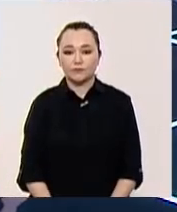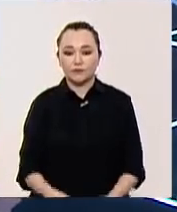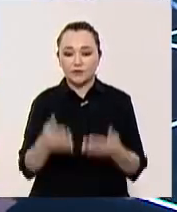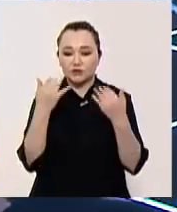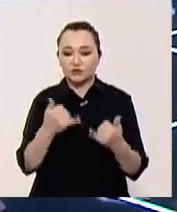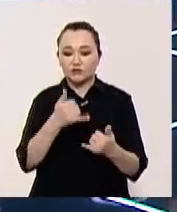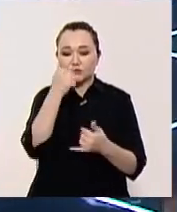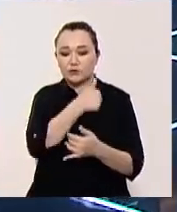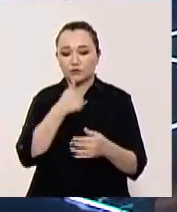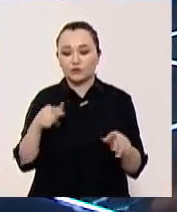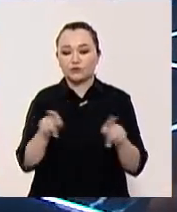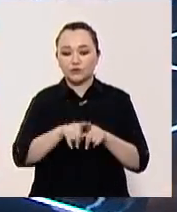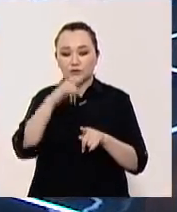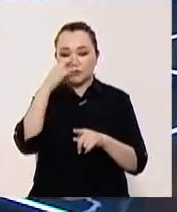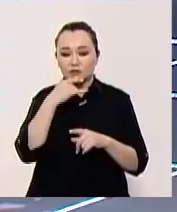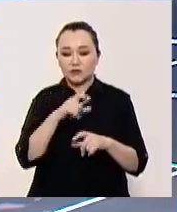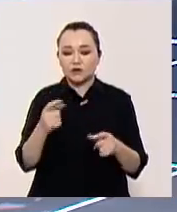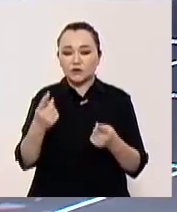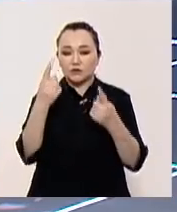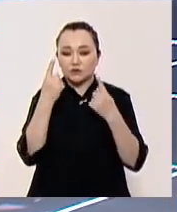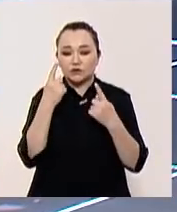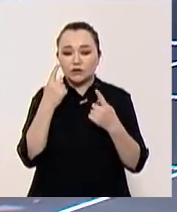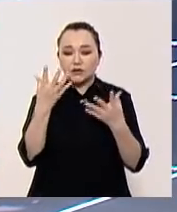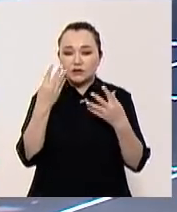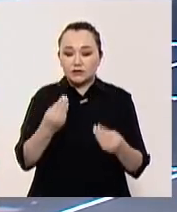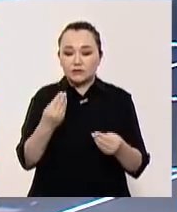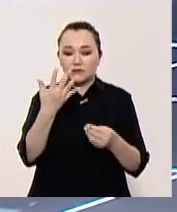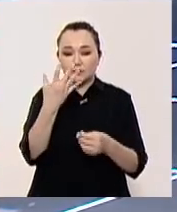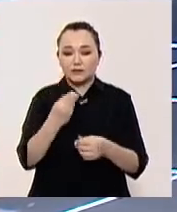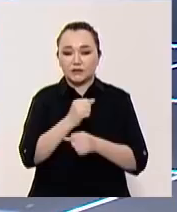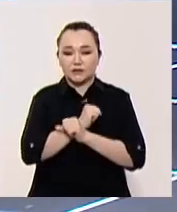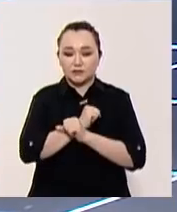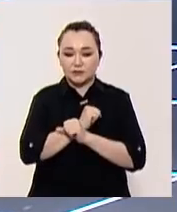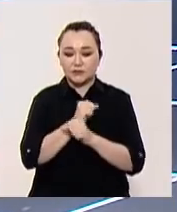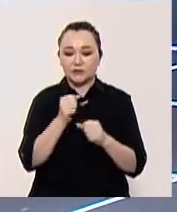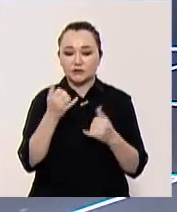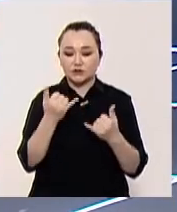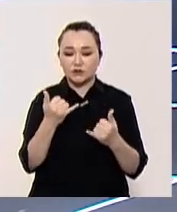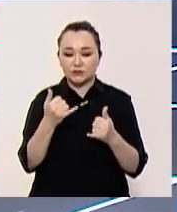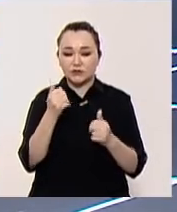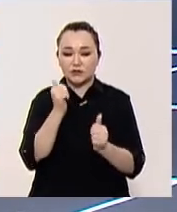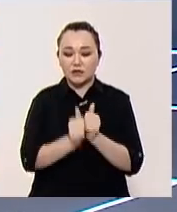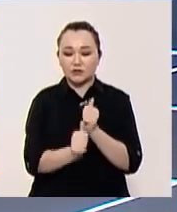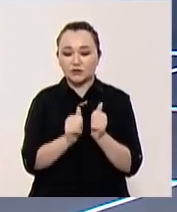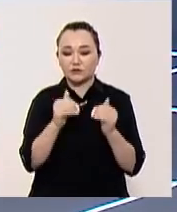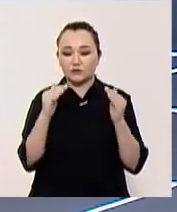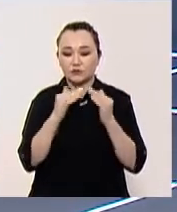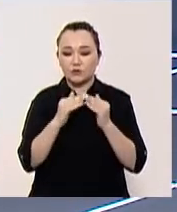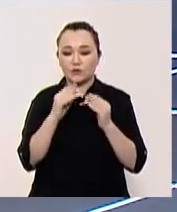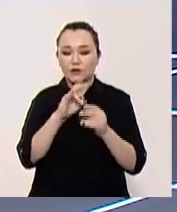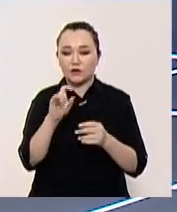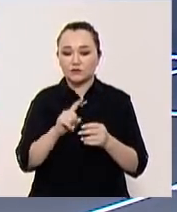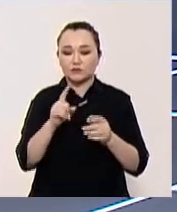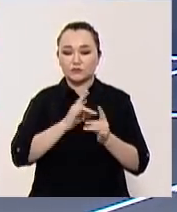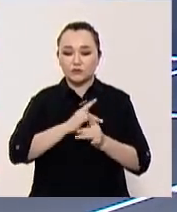Биыл да қазақстандықтар ұлыстың ұлы күнінде 5 күн демалады. Дәл қазір әр шаңырақта Наурыз тойының